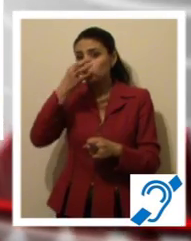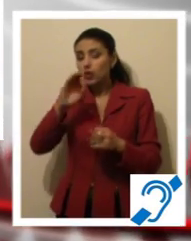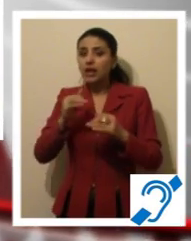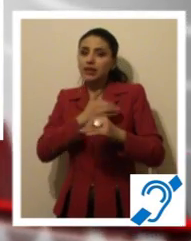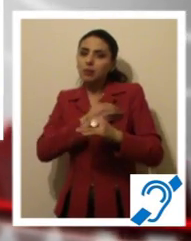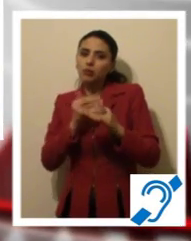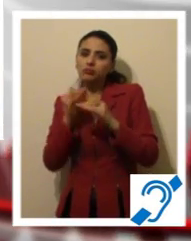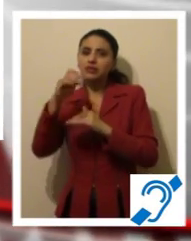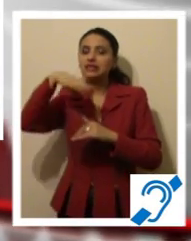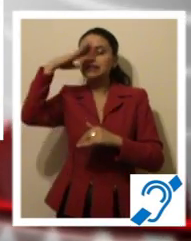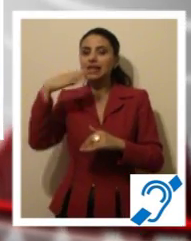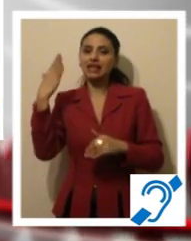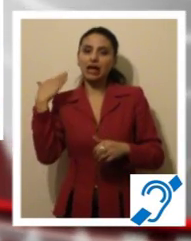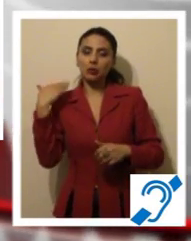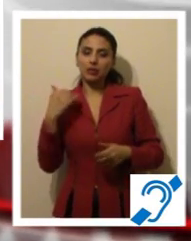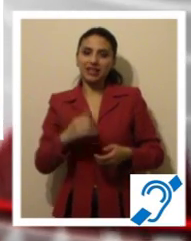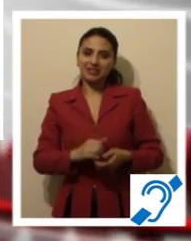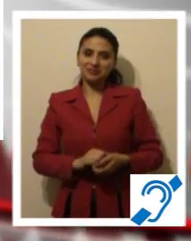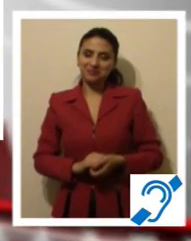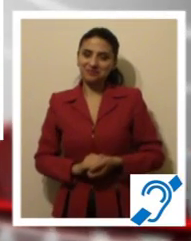ușoară față de intervalul precedent.